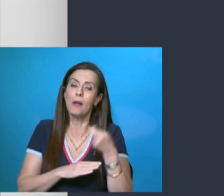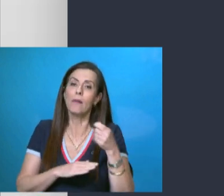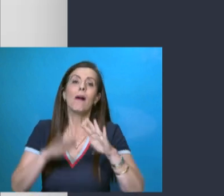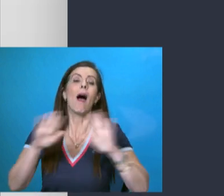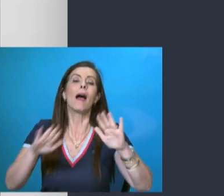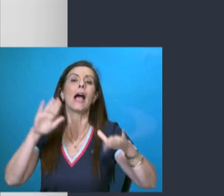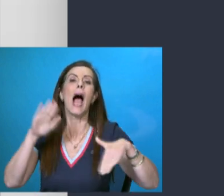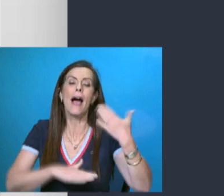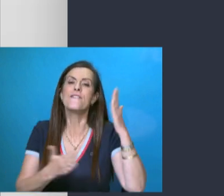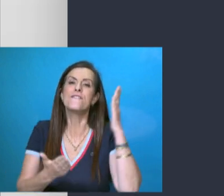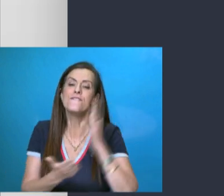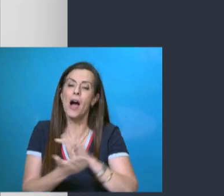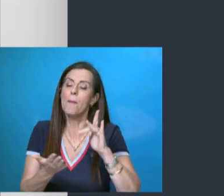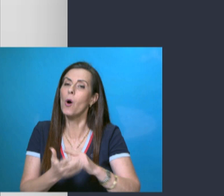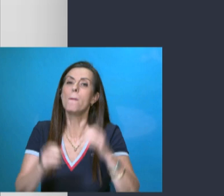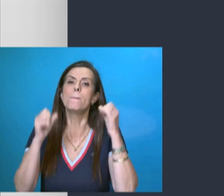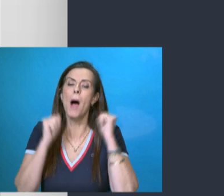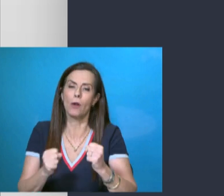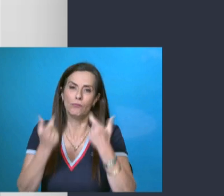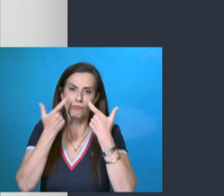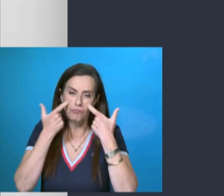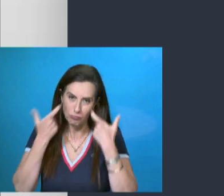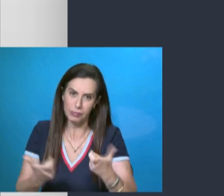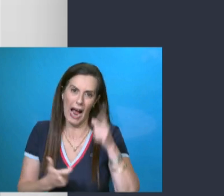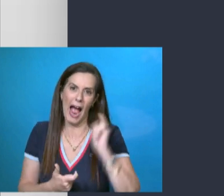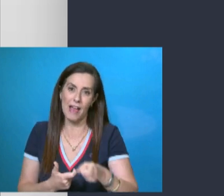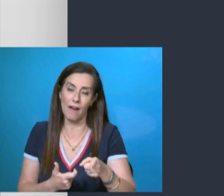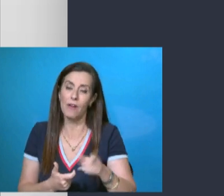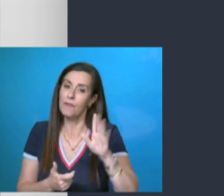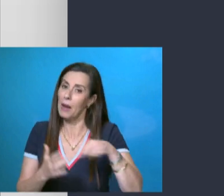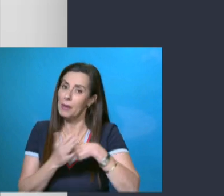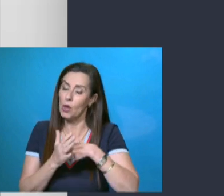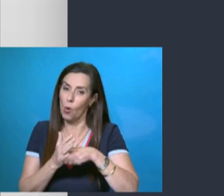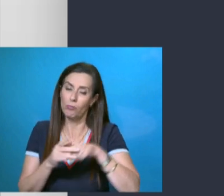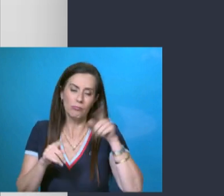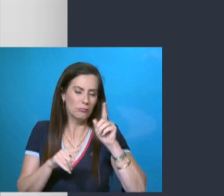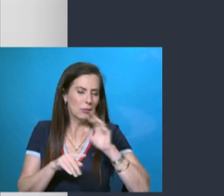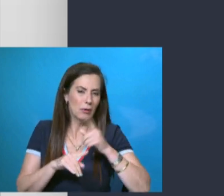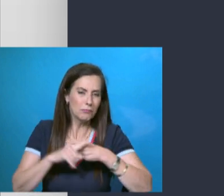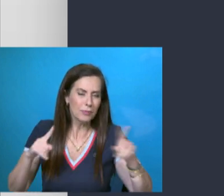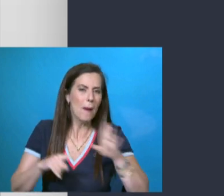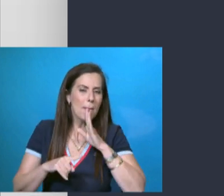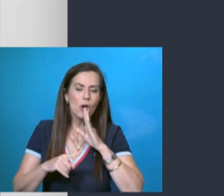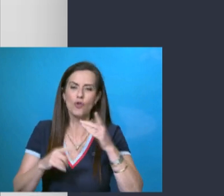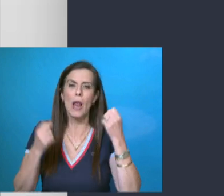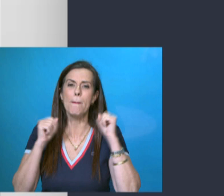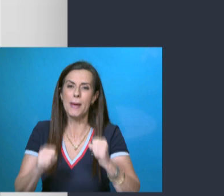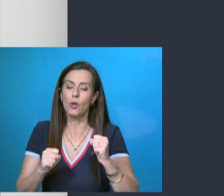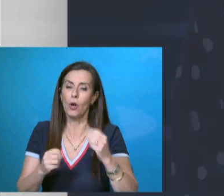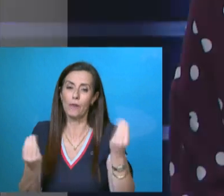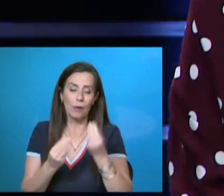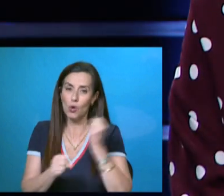לאחר שהמקום יעבור תיקון פערי הבטחה, וכן תיקון ליקויי בטיחות וליקויים אחרים שלא בוצעו מזה